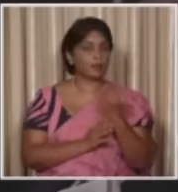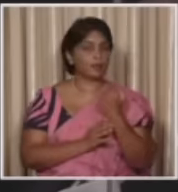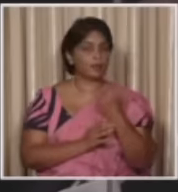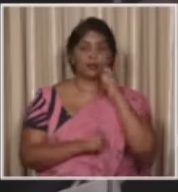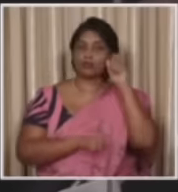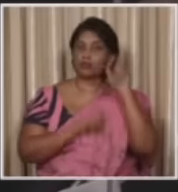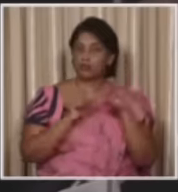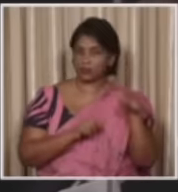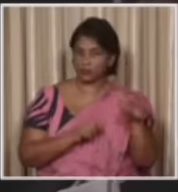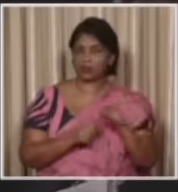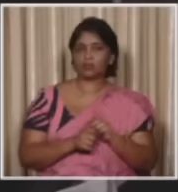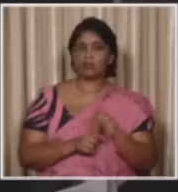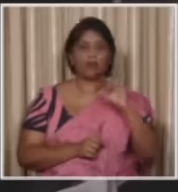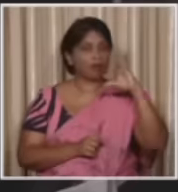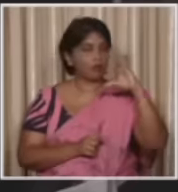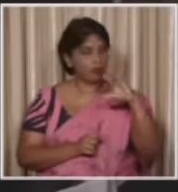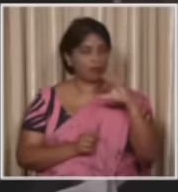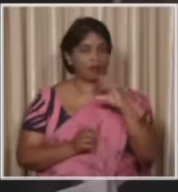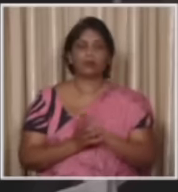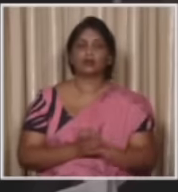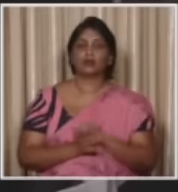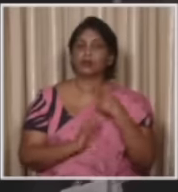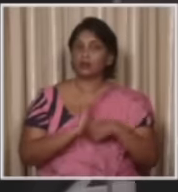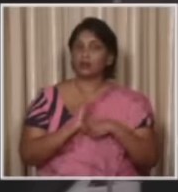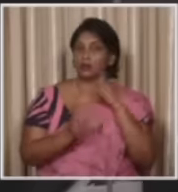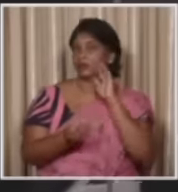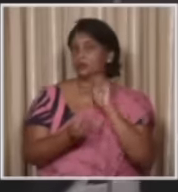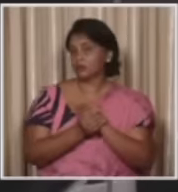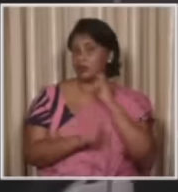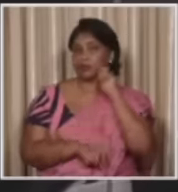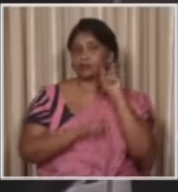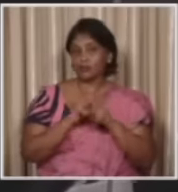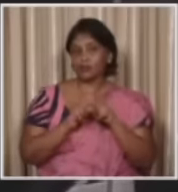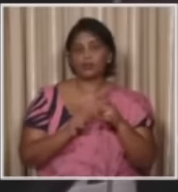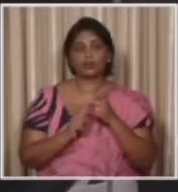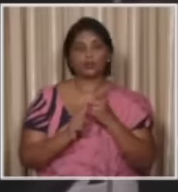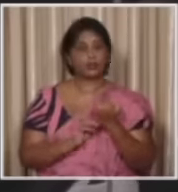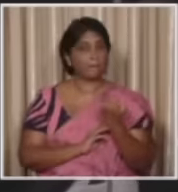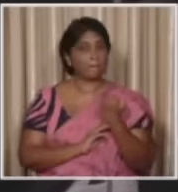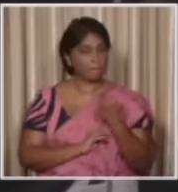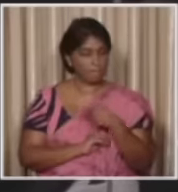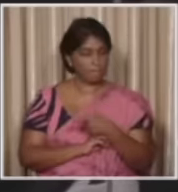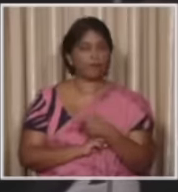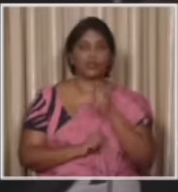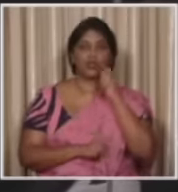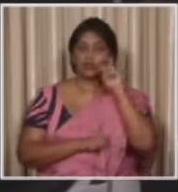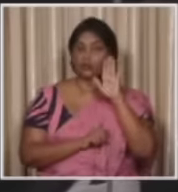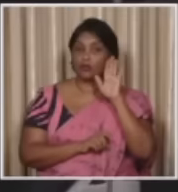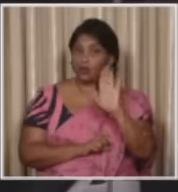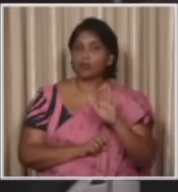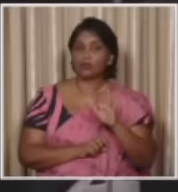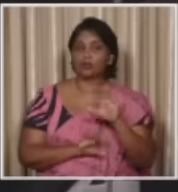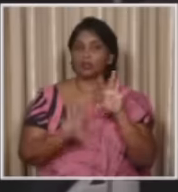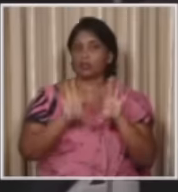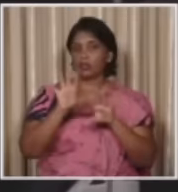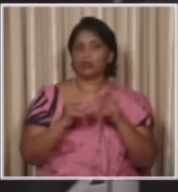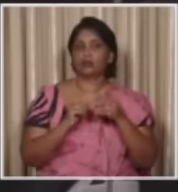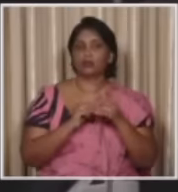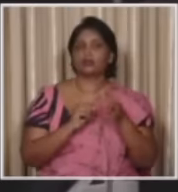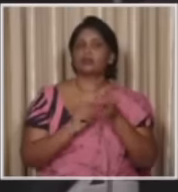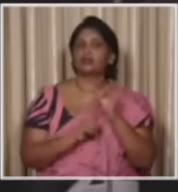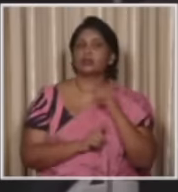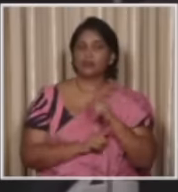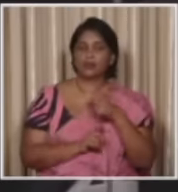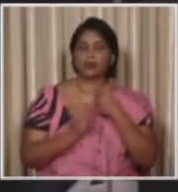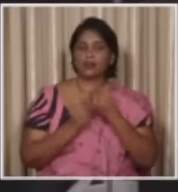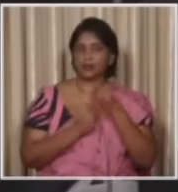ජනතාවගේ ආයන්න රටේ ආරක්ෂාව ඇතුළු ජනතාවගේ විධායක බලය ජනතාව විසින් තෝරාපත් කරත් ජනාධිපති ඒක තමයි දැන්